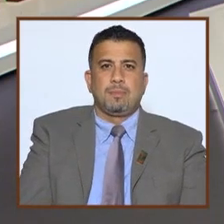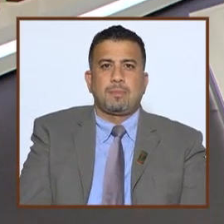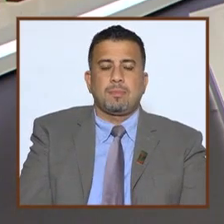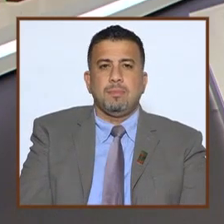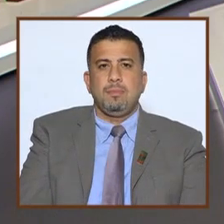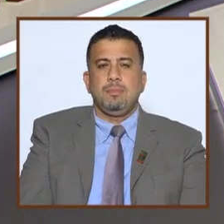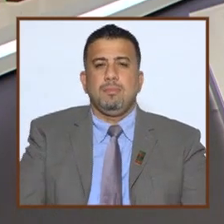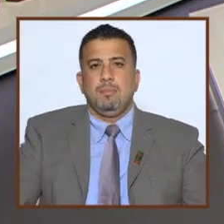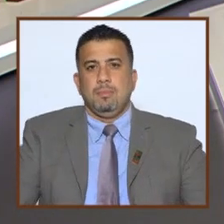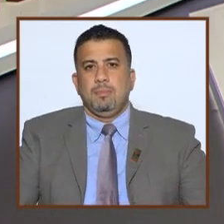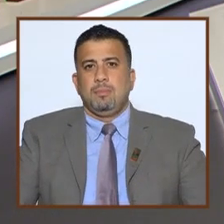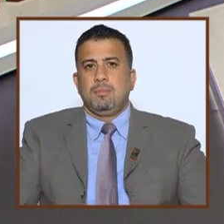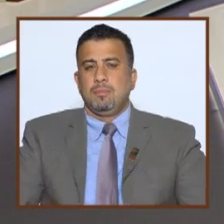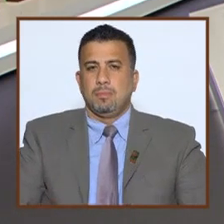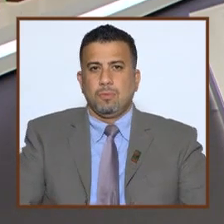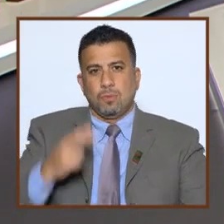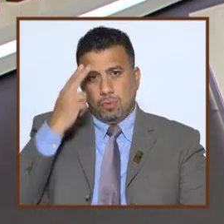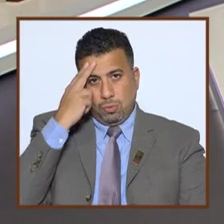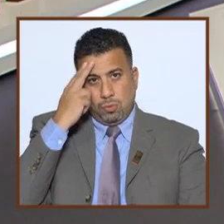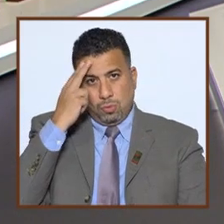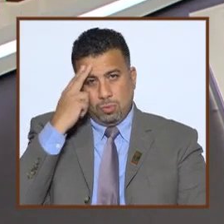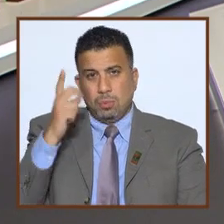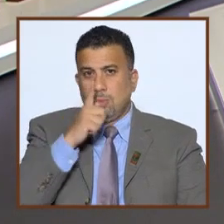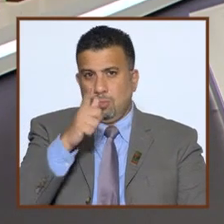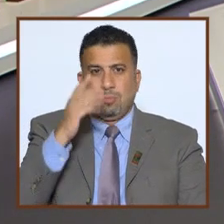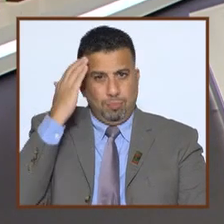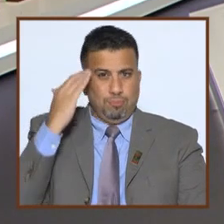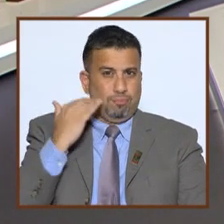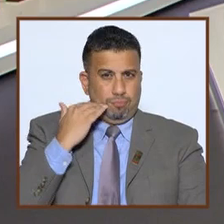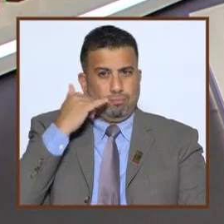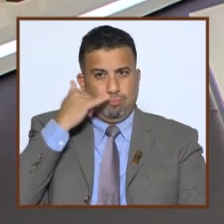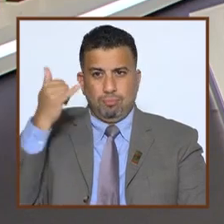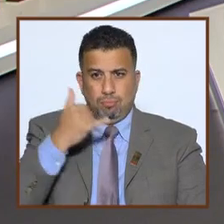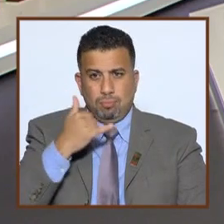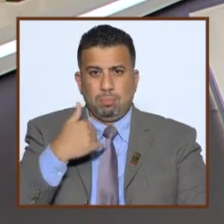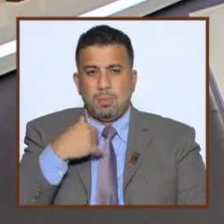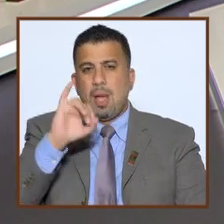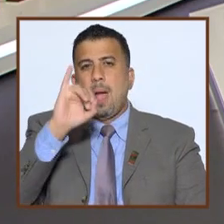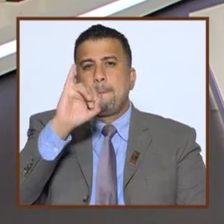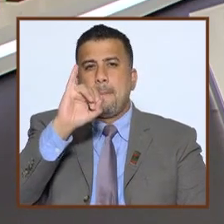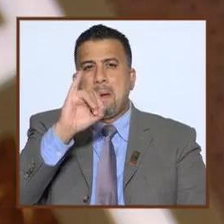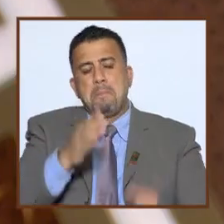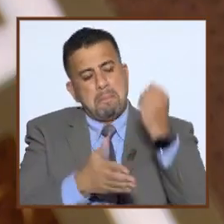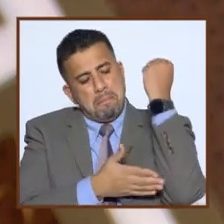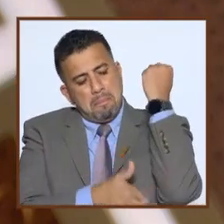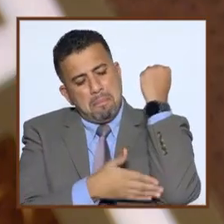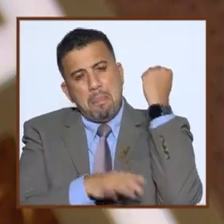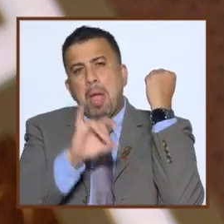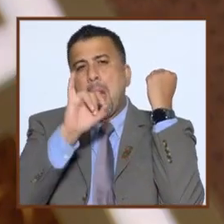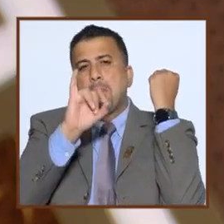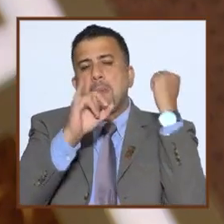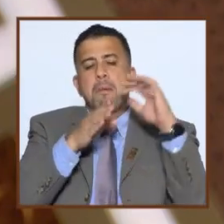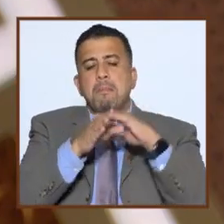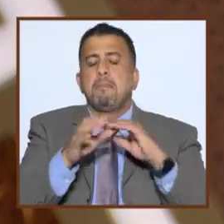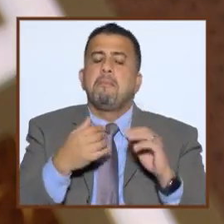هند من السعوديه تسال تقول يعني اذا دخلت دوره المياه المرحاض ثم اذن المؤذن عليه شيء ما عليك شيء يا اخت الفاضل